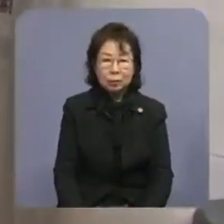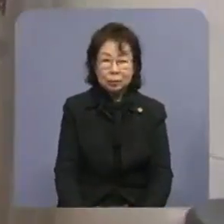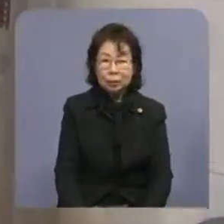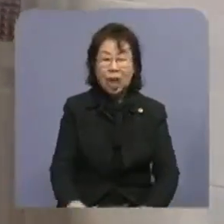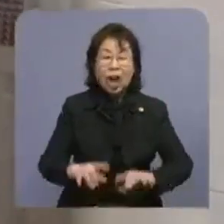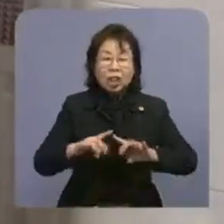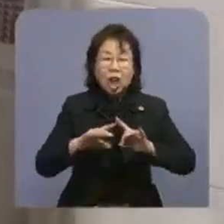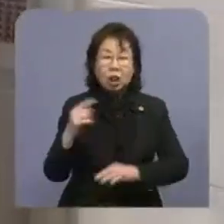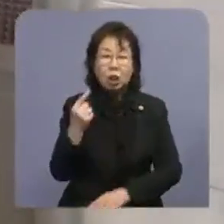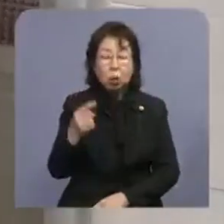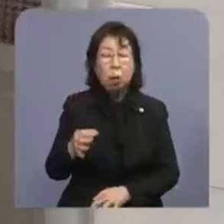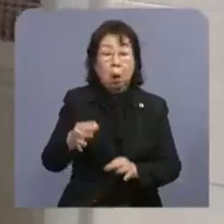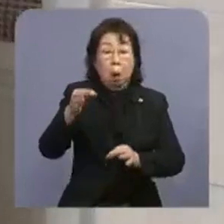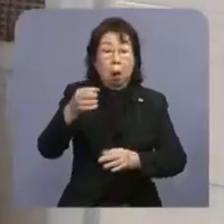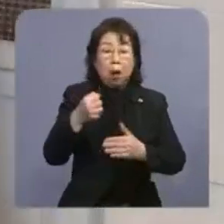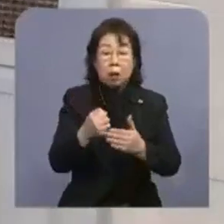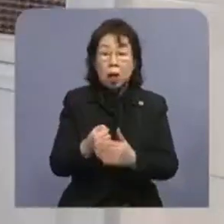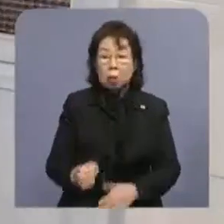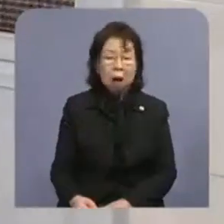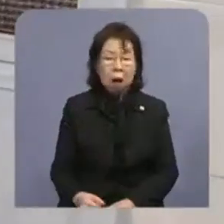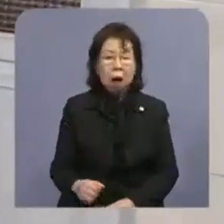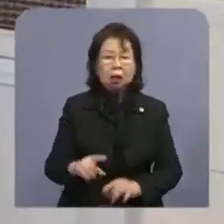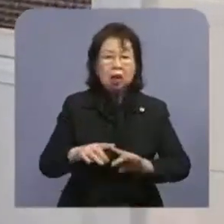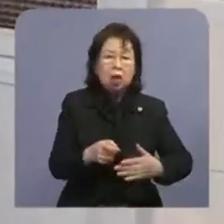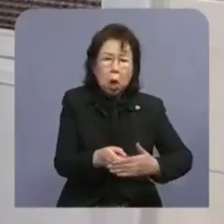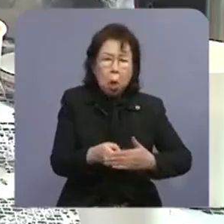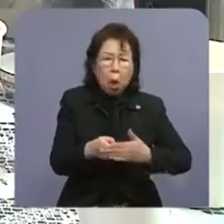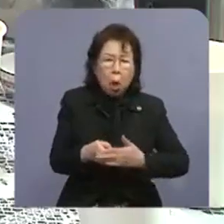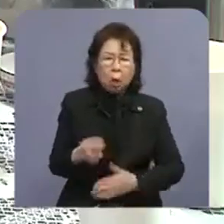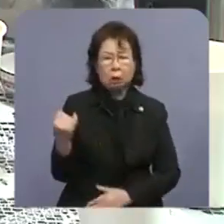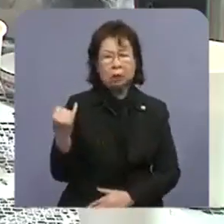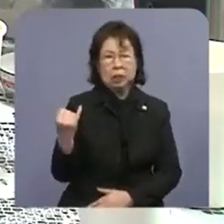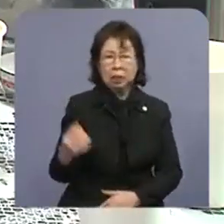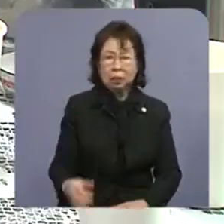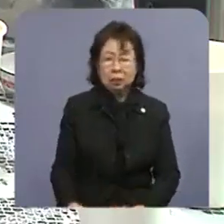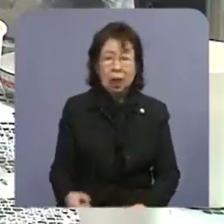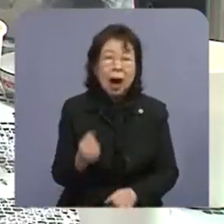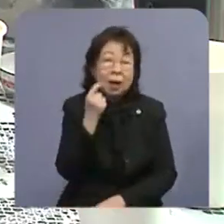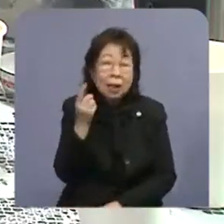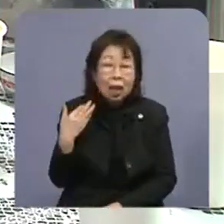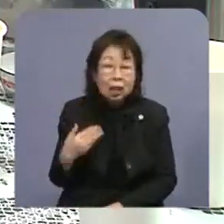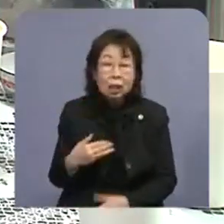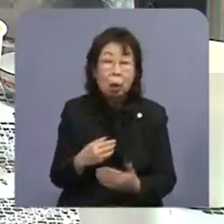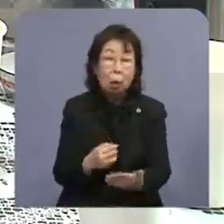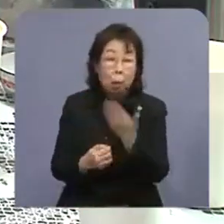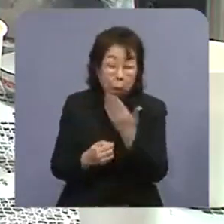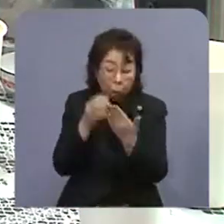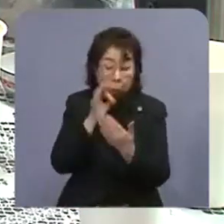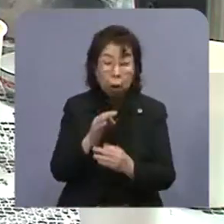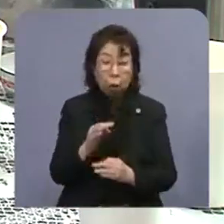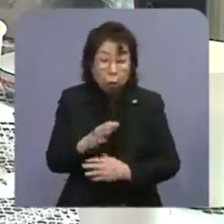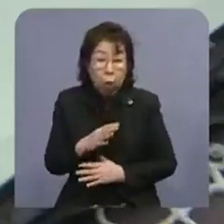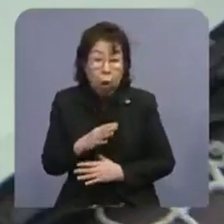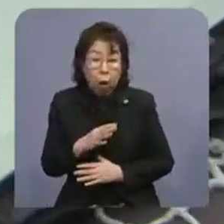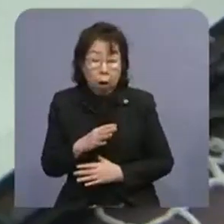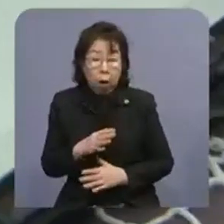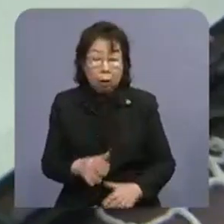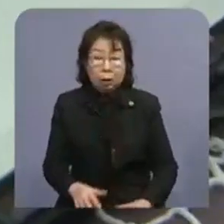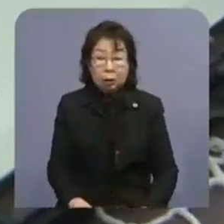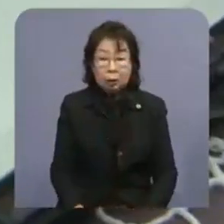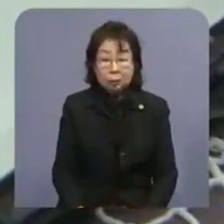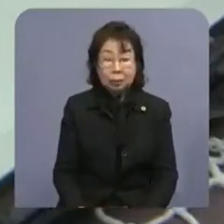전기요금이 오른다는 소식에 전력 사용을 줄인 송향숙씨 지난달 요금 고지서를 받고 깜짝 놀랐습니다